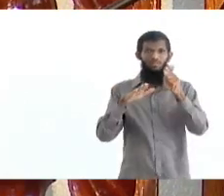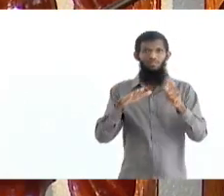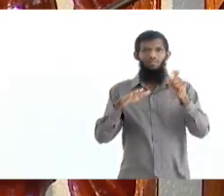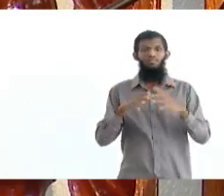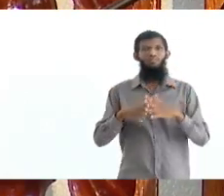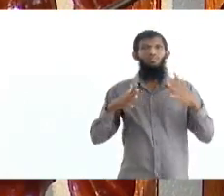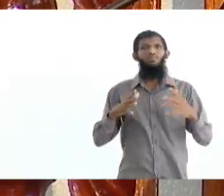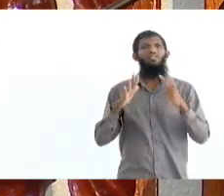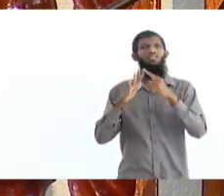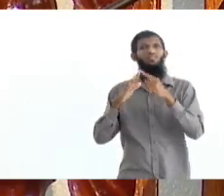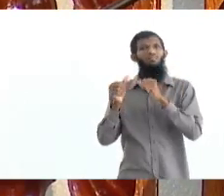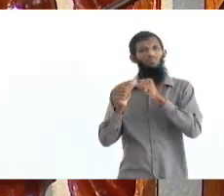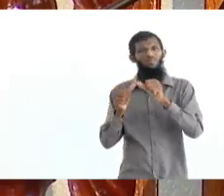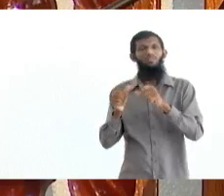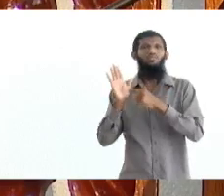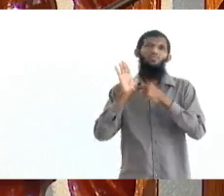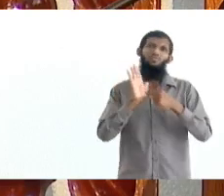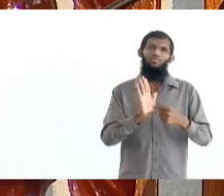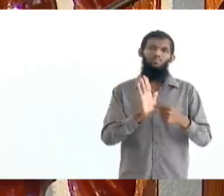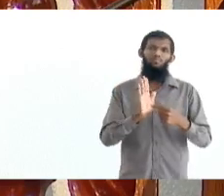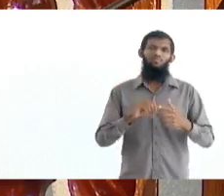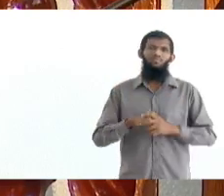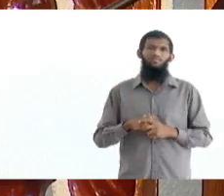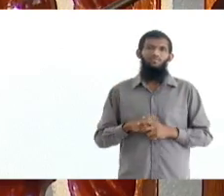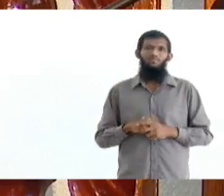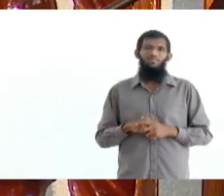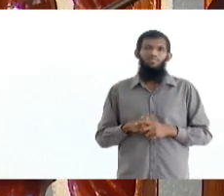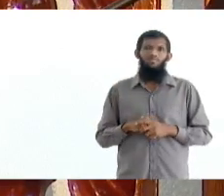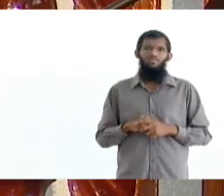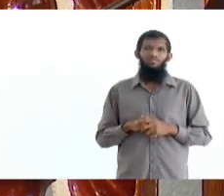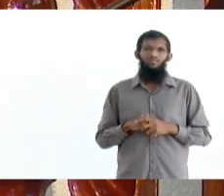ನಂಗ್ ಹಿದಾಯತ ನಸ್ರಾ ತೌಫೀಕ್ ದೆವ್ವಾನ್ ದೇವ್